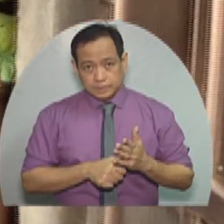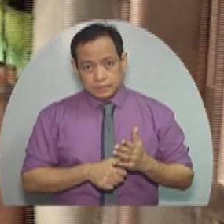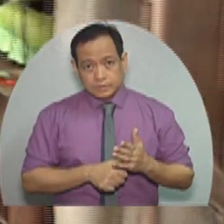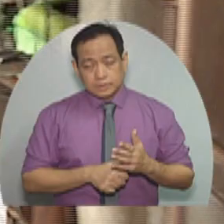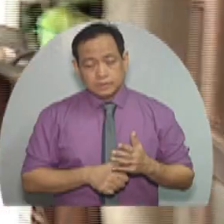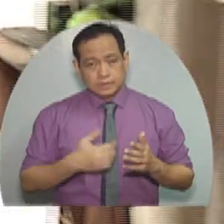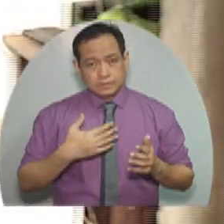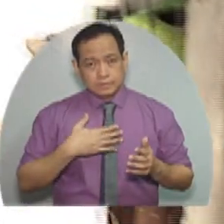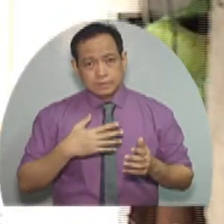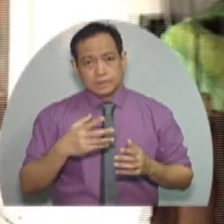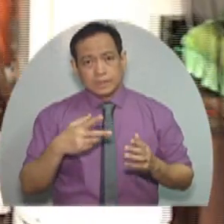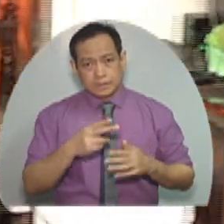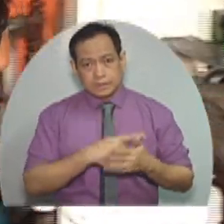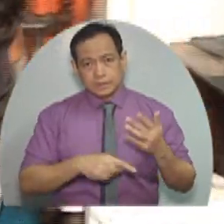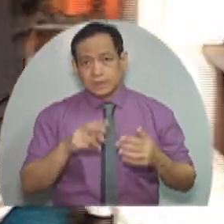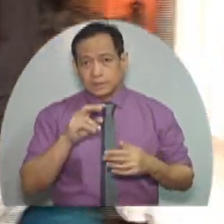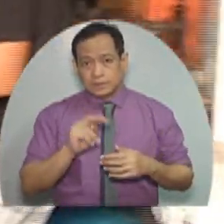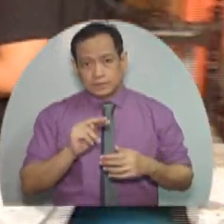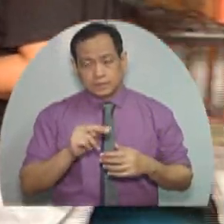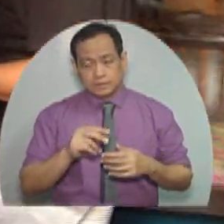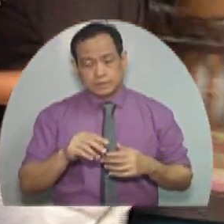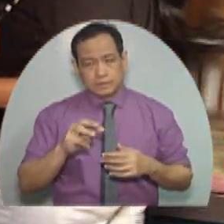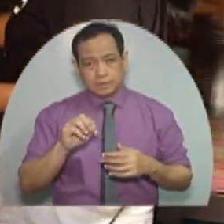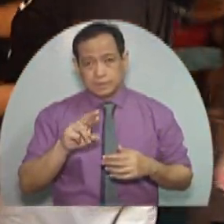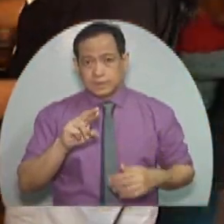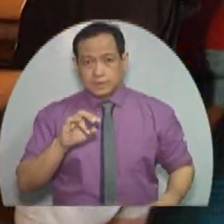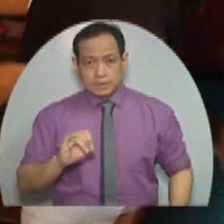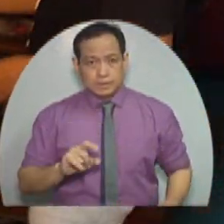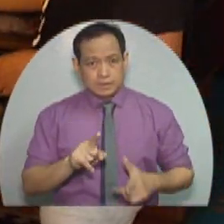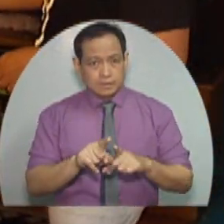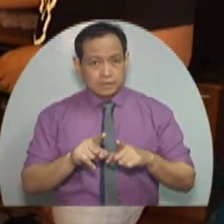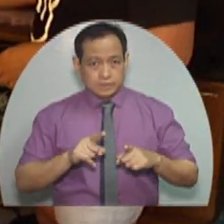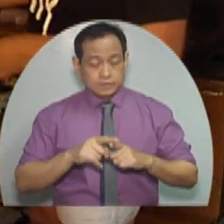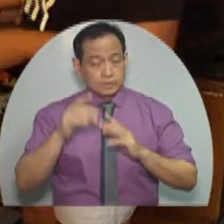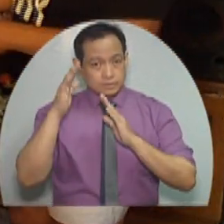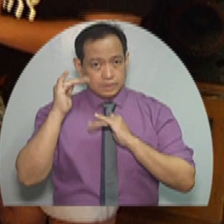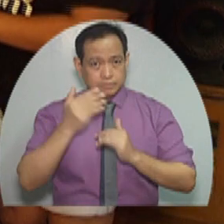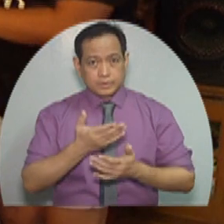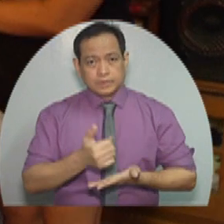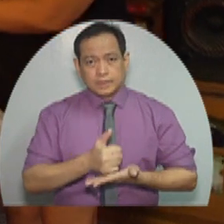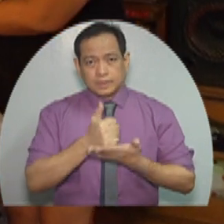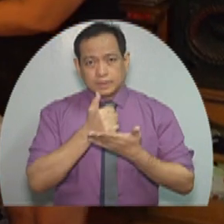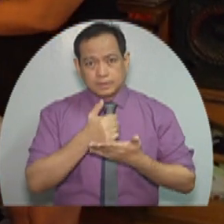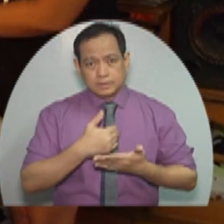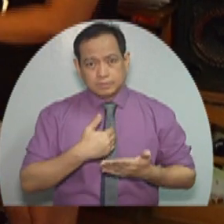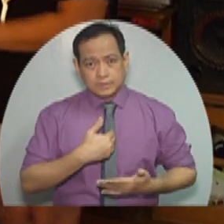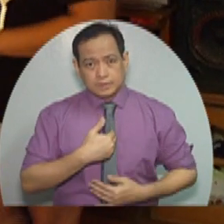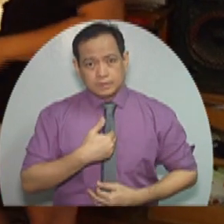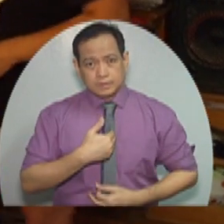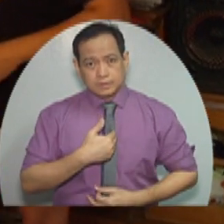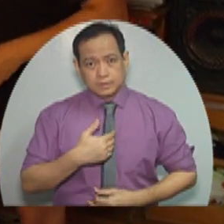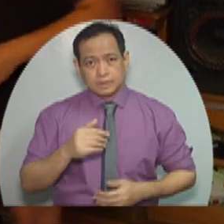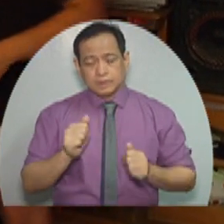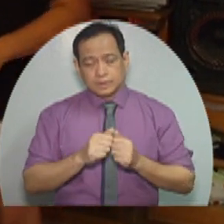opera po ulit ako sa paa at magpapa-MRI po. Sana po tulungan niyo po ako